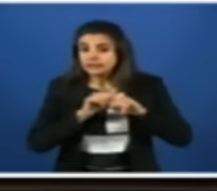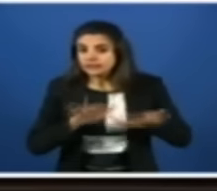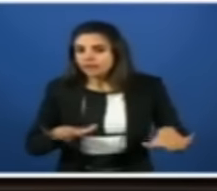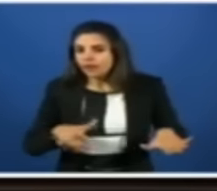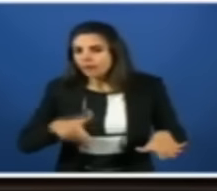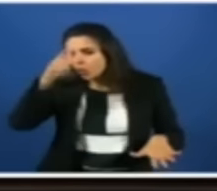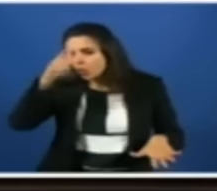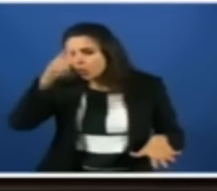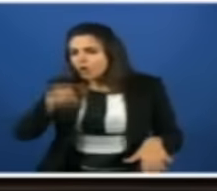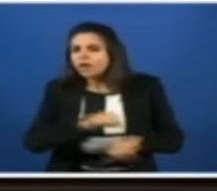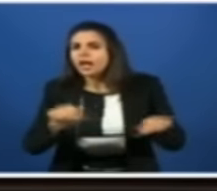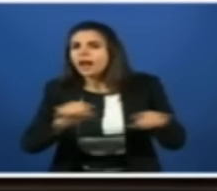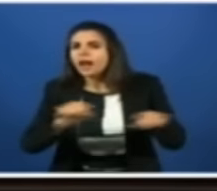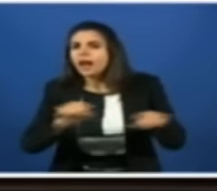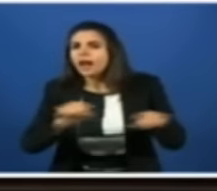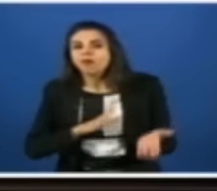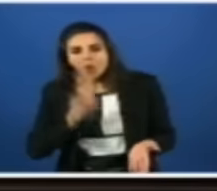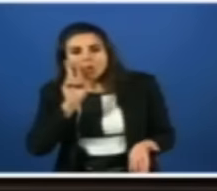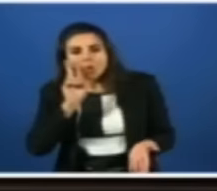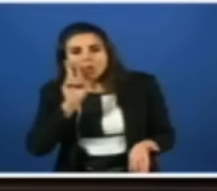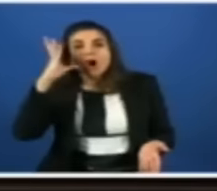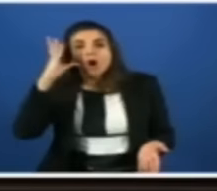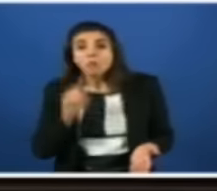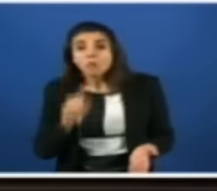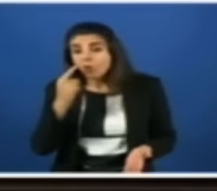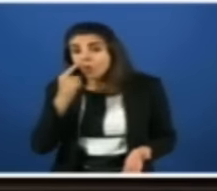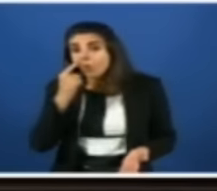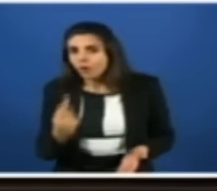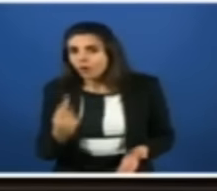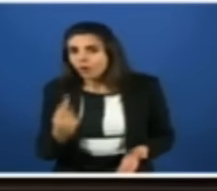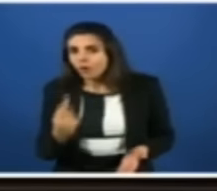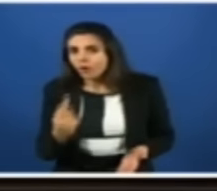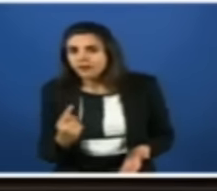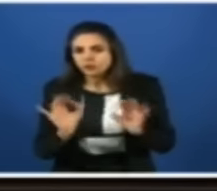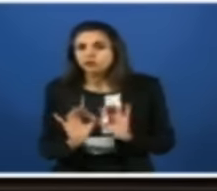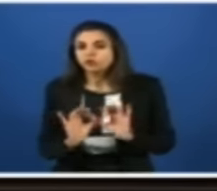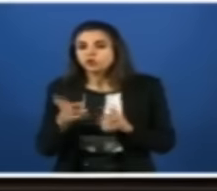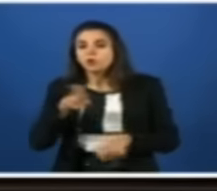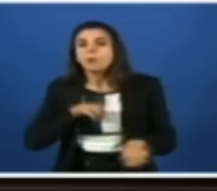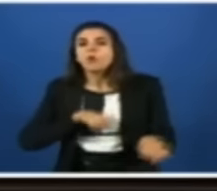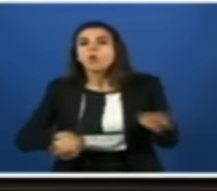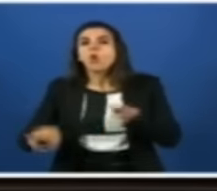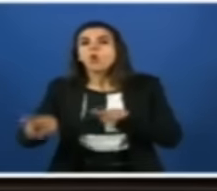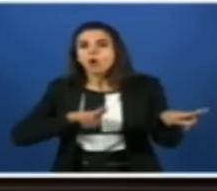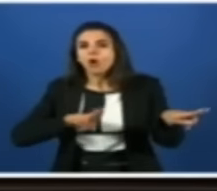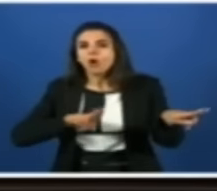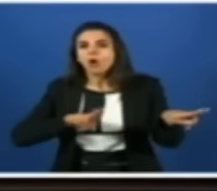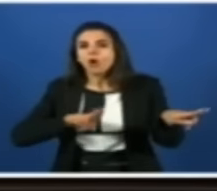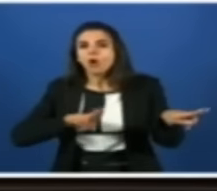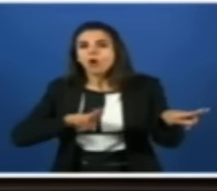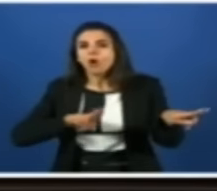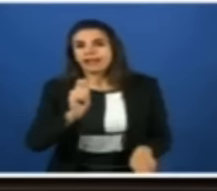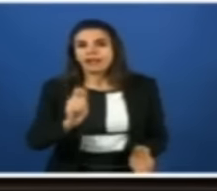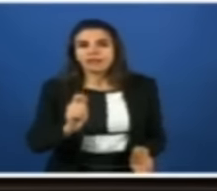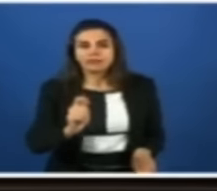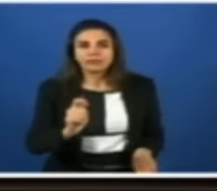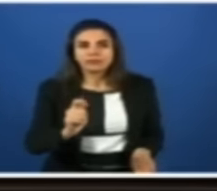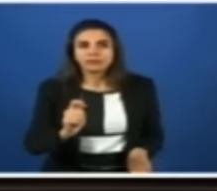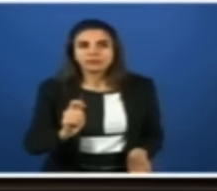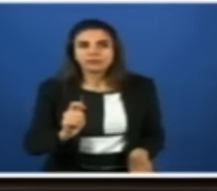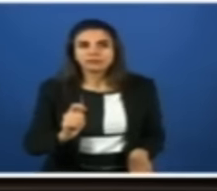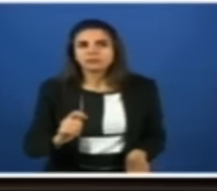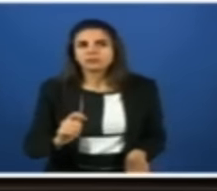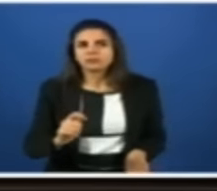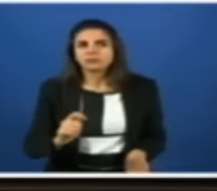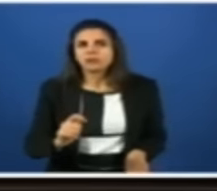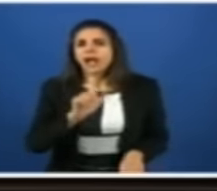bedeller ödettiğini görüyor ve ona göre bir çözüm yolu öneriyoruz.